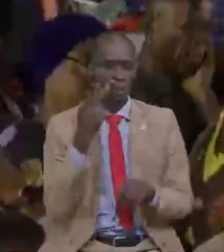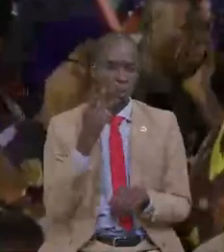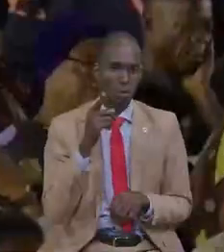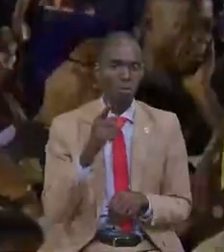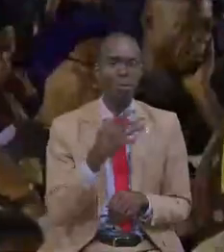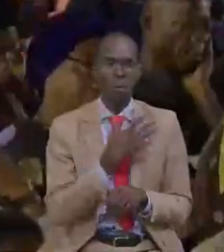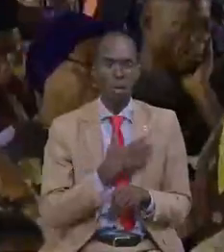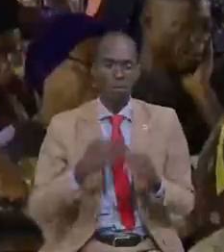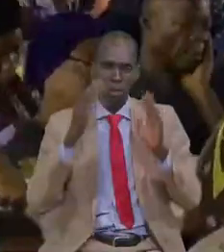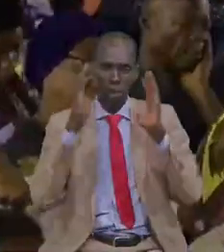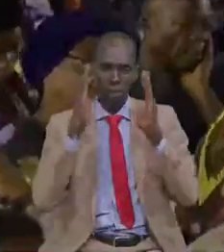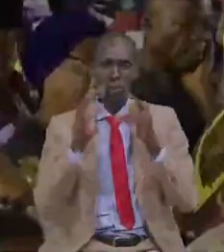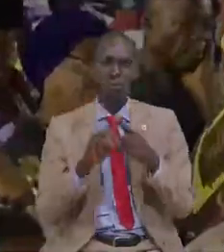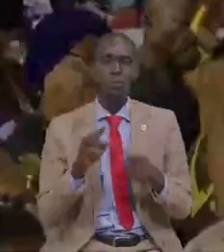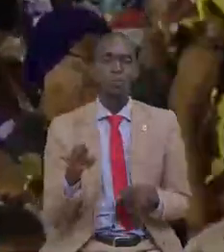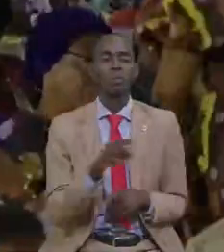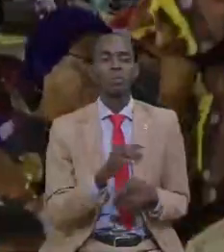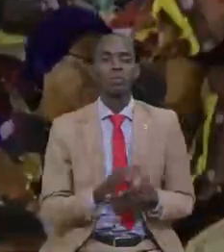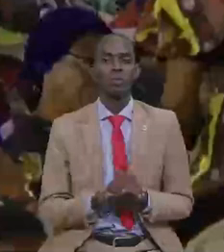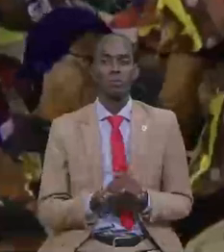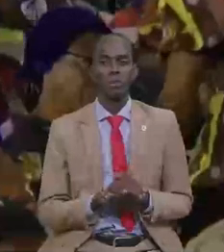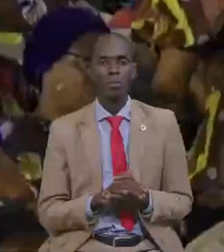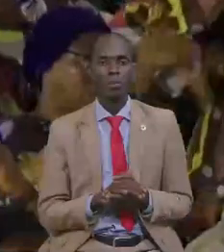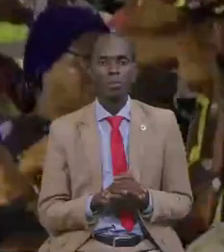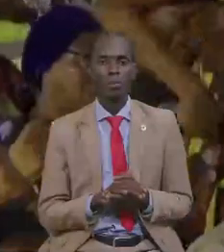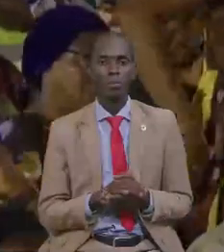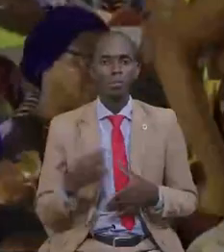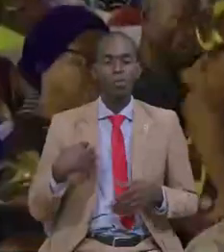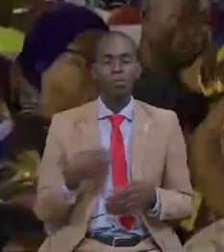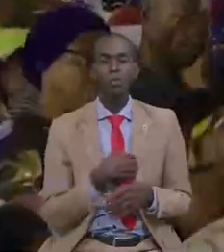pour que les conseillers